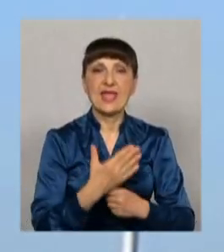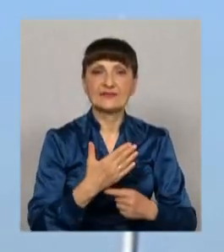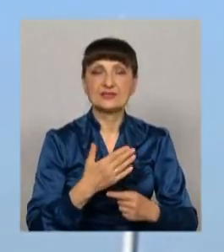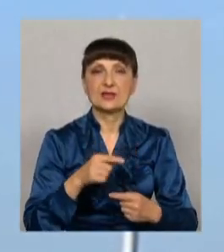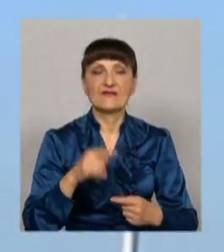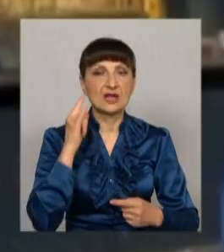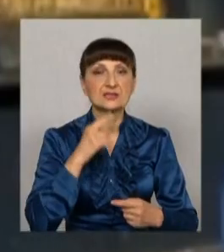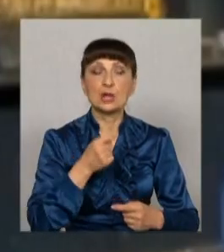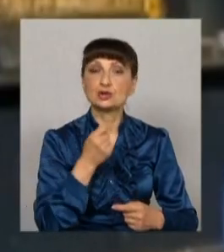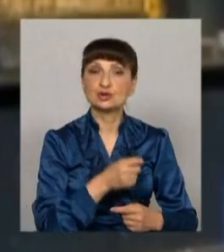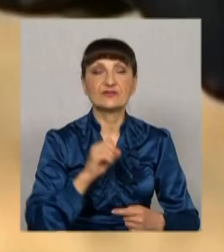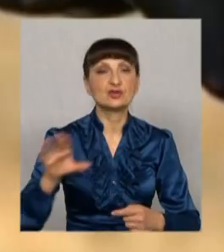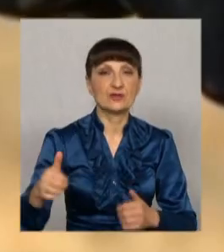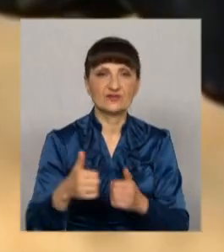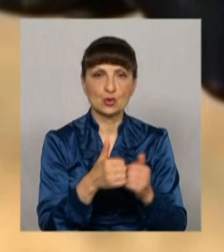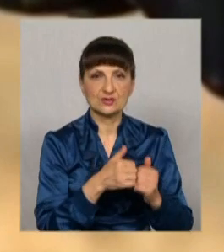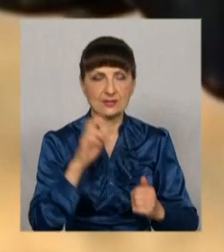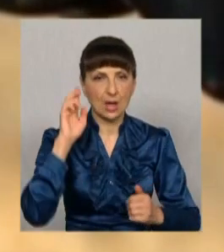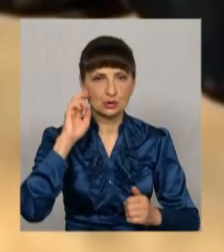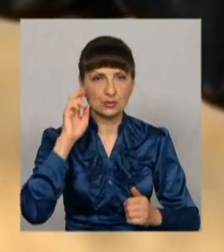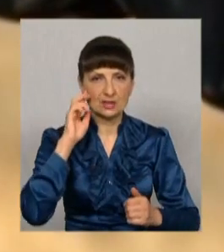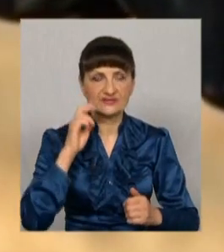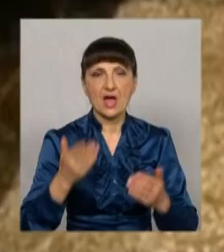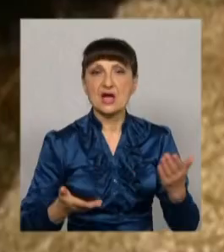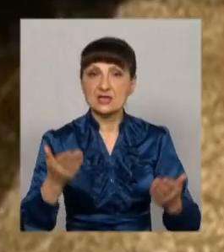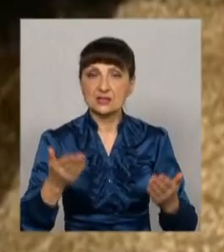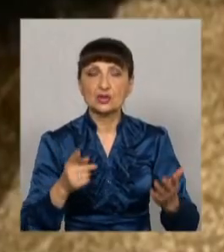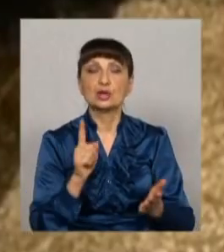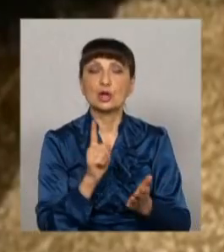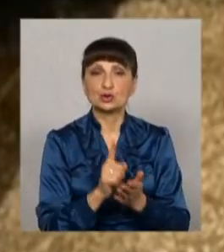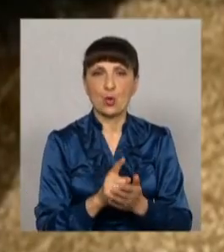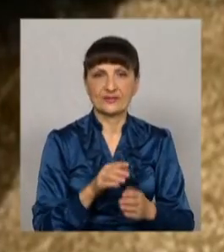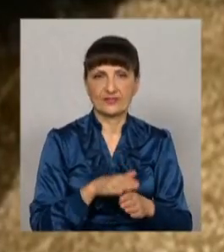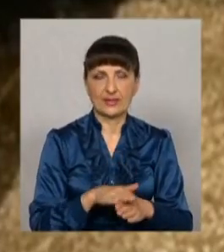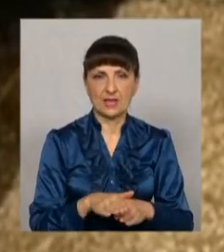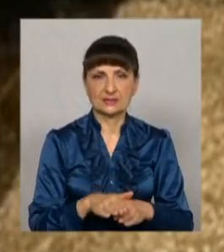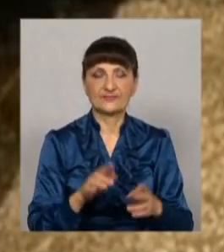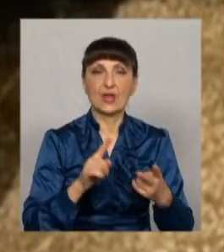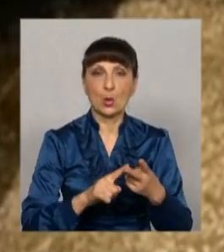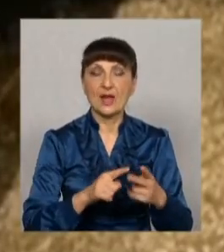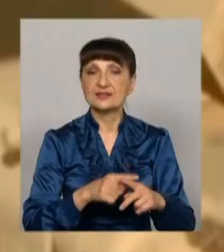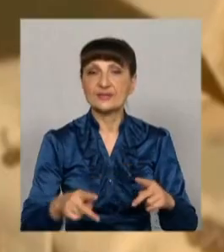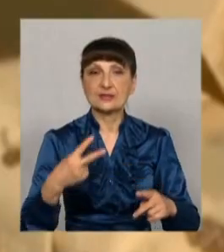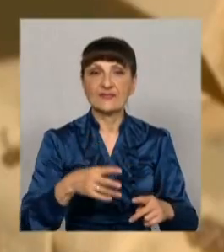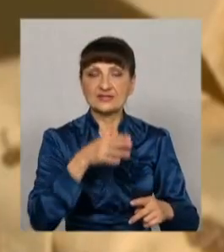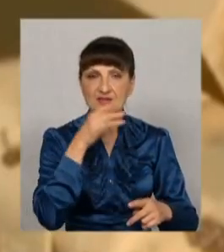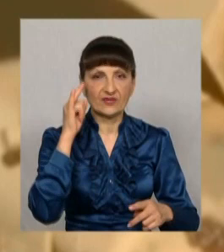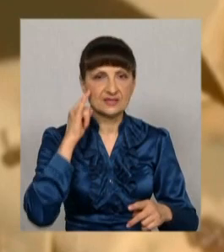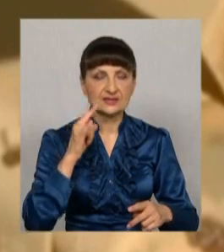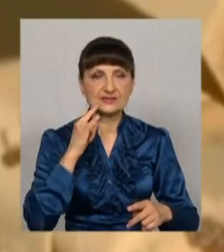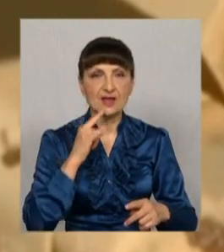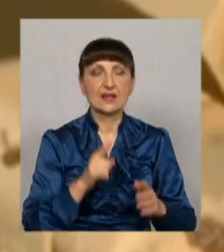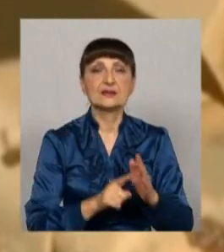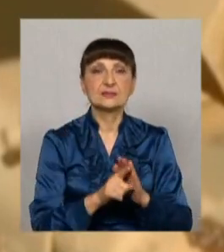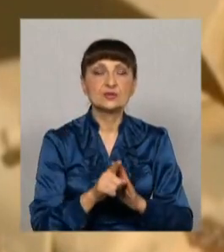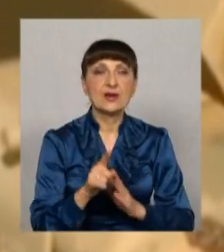Казахстане намного дешевле, чем в соседних странах. Рыночное равновесие все-таки должно соблюдаться. Во-вторых, за последние 20 лет в стране не запускаются